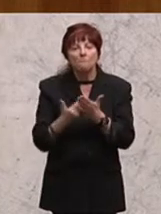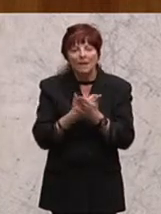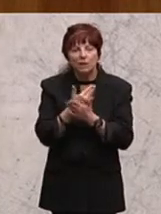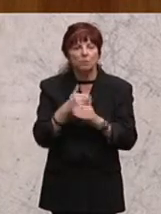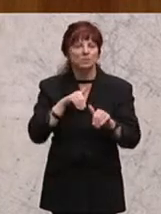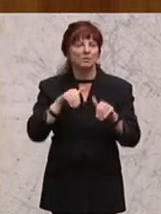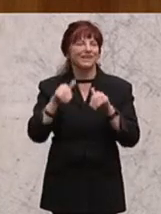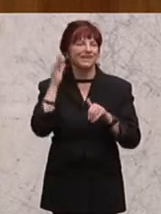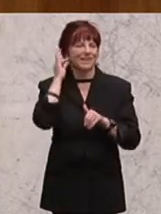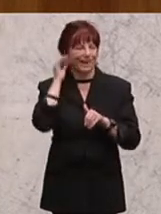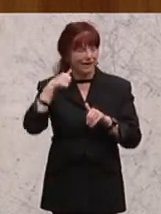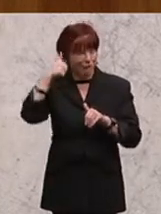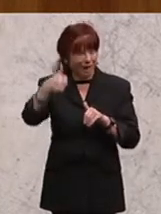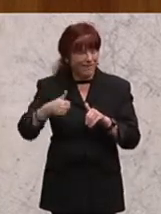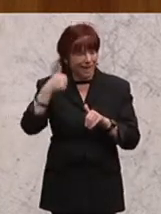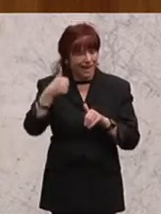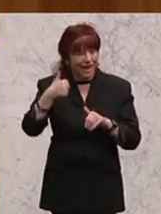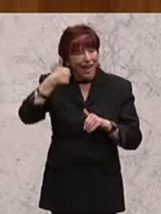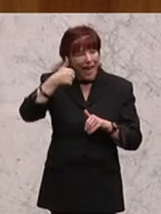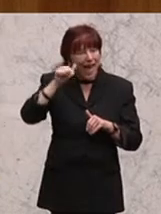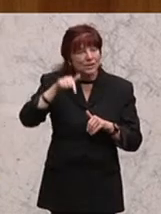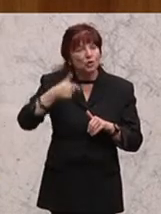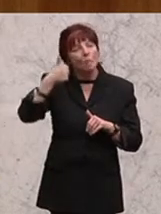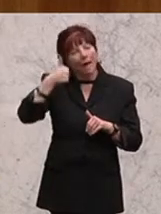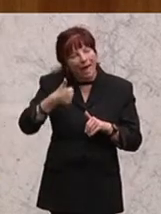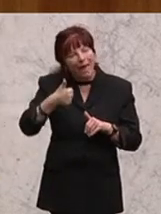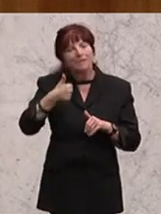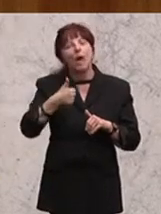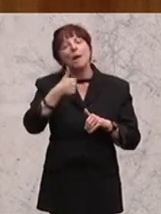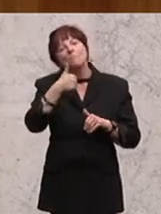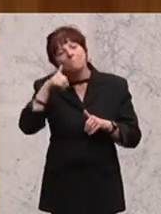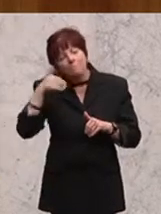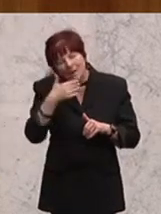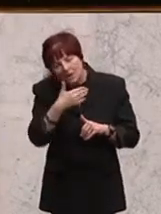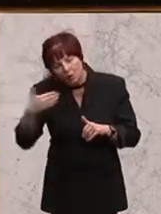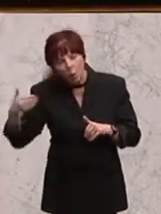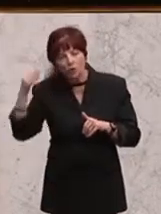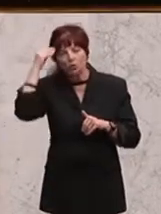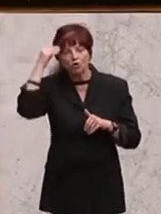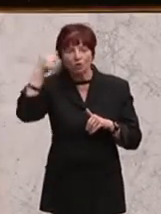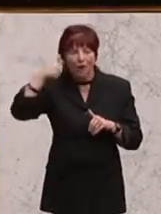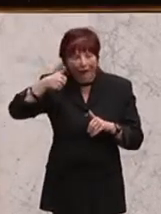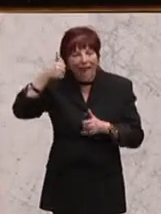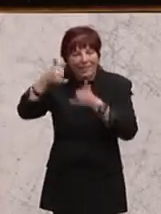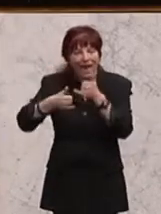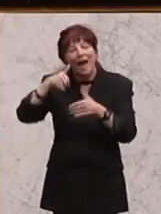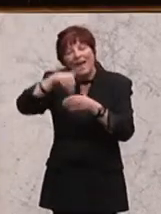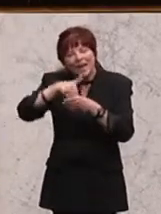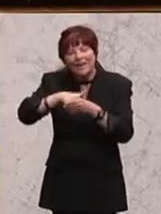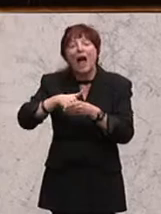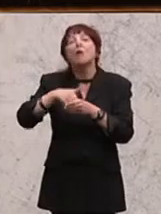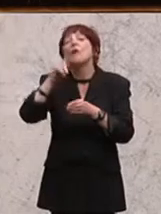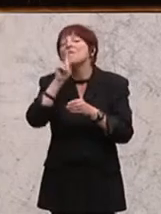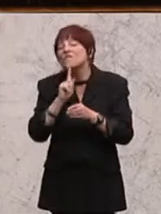geben für ein Jahr für 1,1 Millionen Schülerinnen und Schüler weniger aus, wie wir in diesem Jahr wertberichtigt